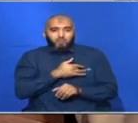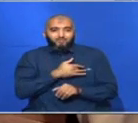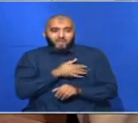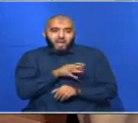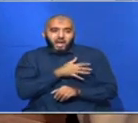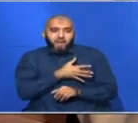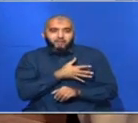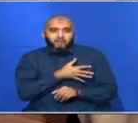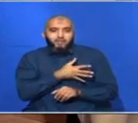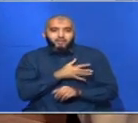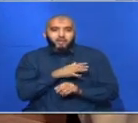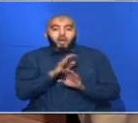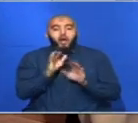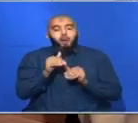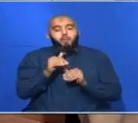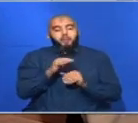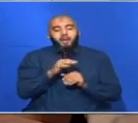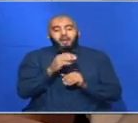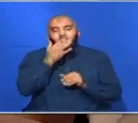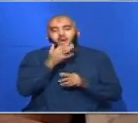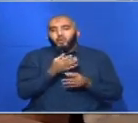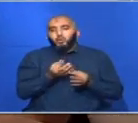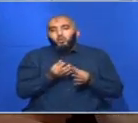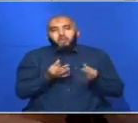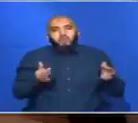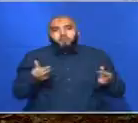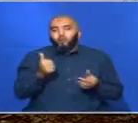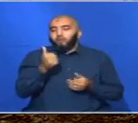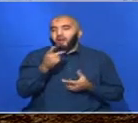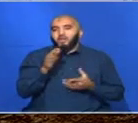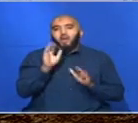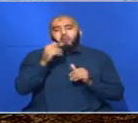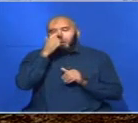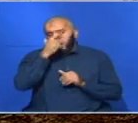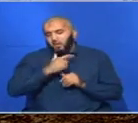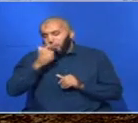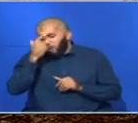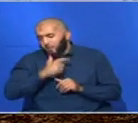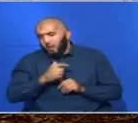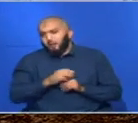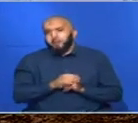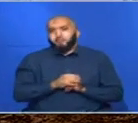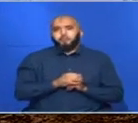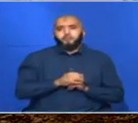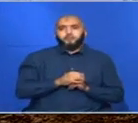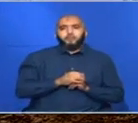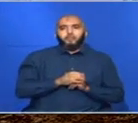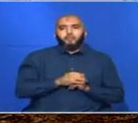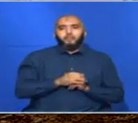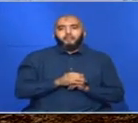ويحدث في نفسه مشاعر جياشه تتحول الى دموع تذرف من العيون